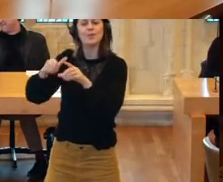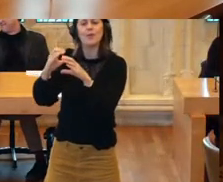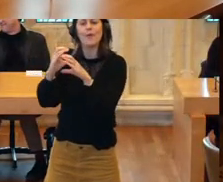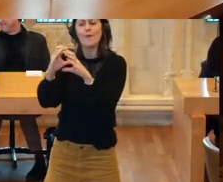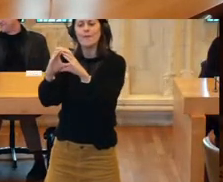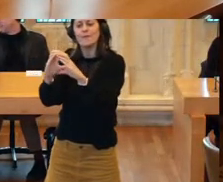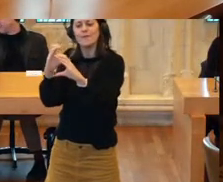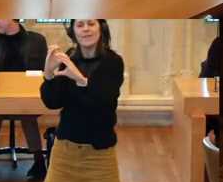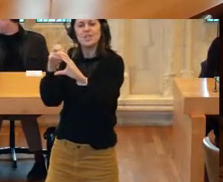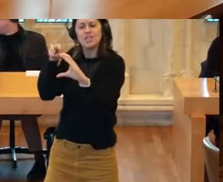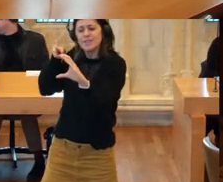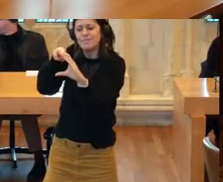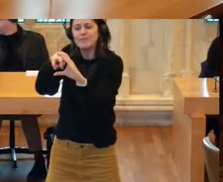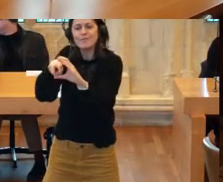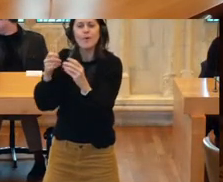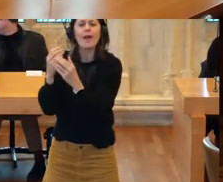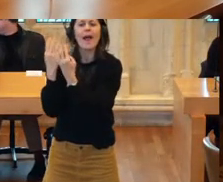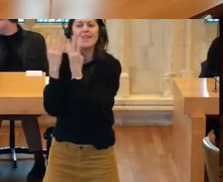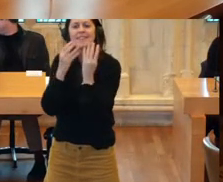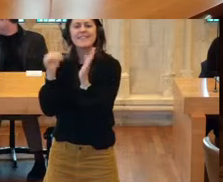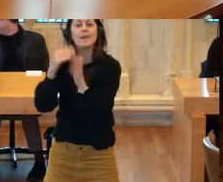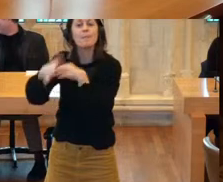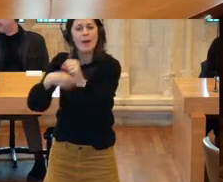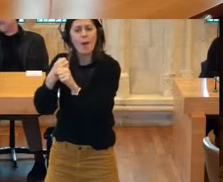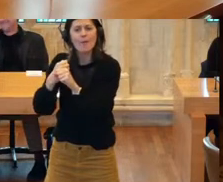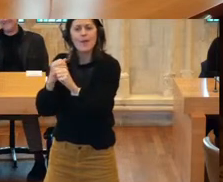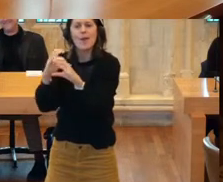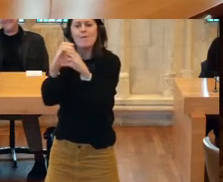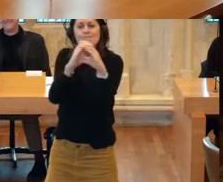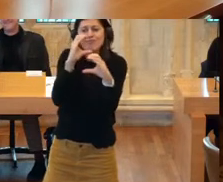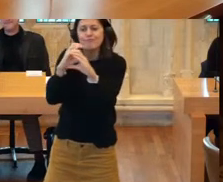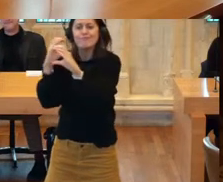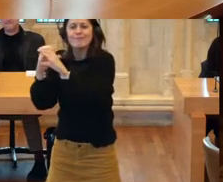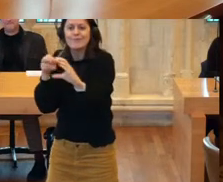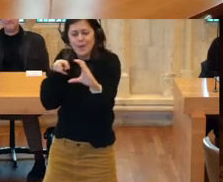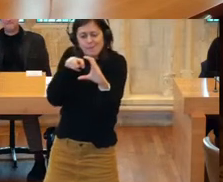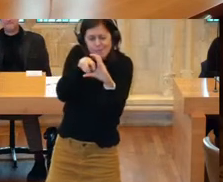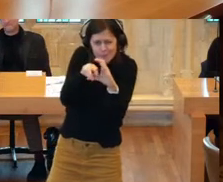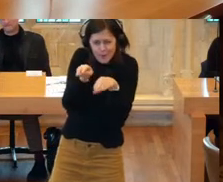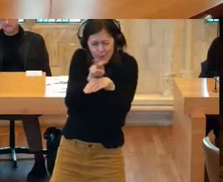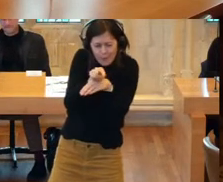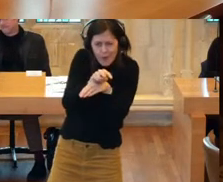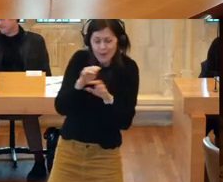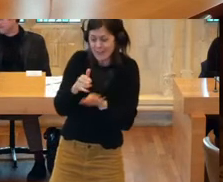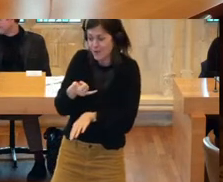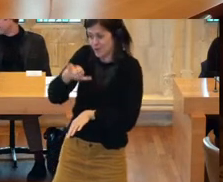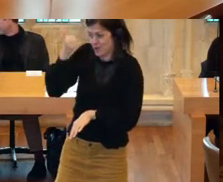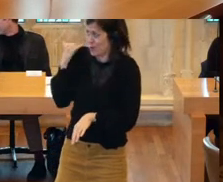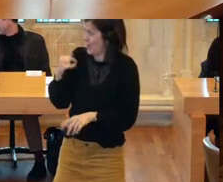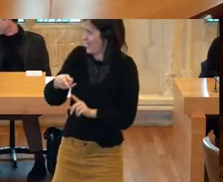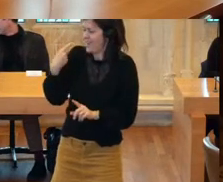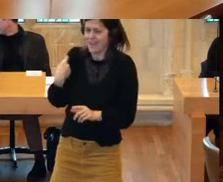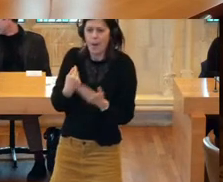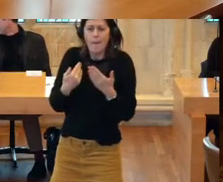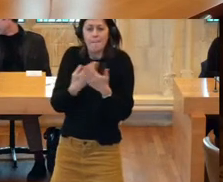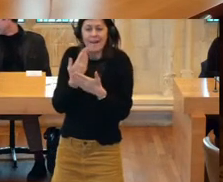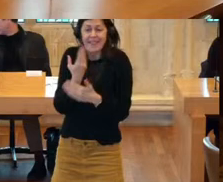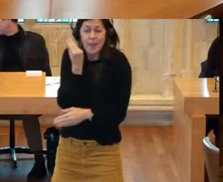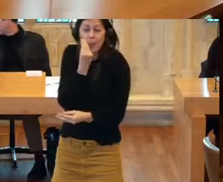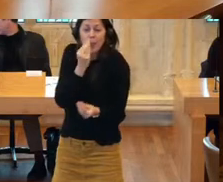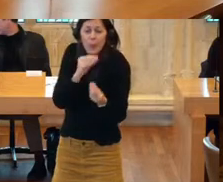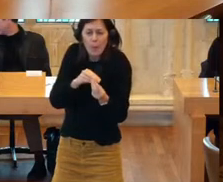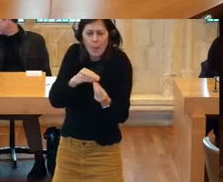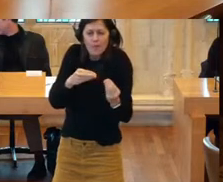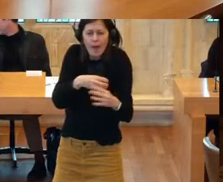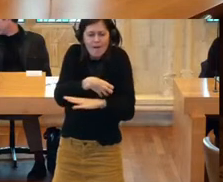pour lancer ce millénaire. C'était jeudi dernier, très tôt le matin, dans la brume.